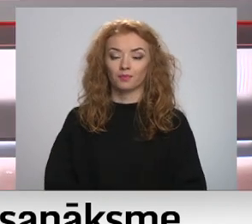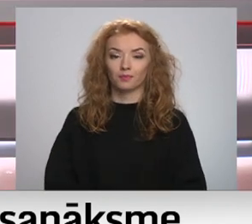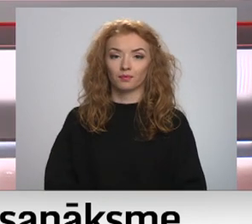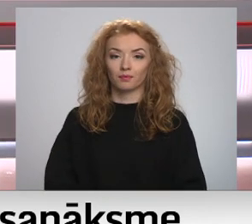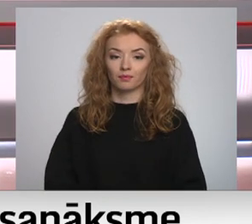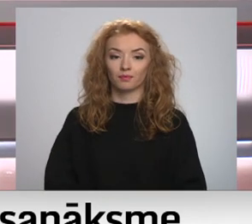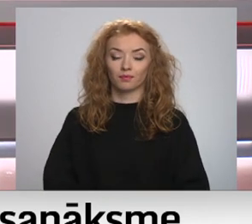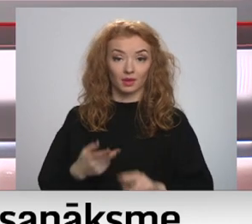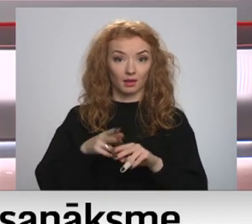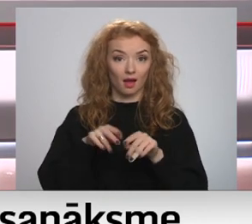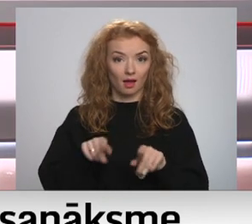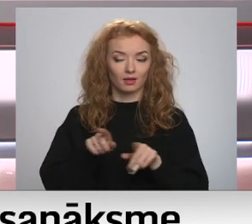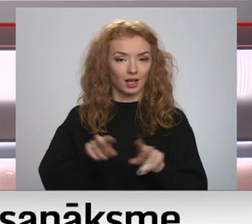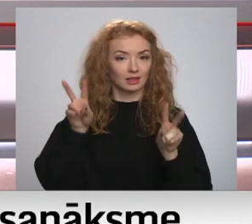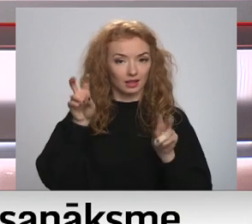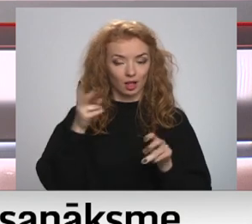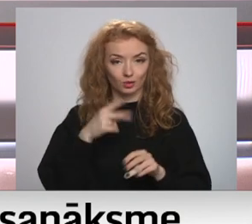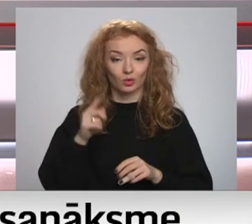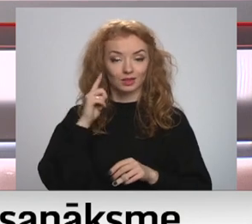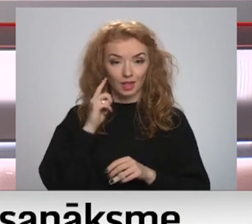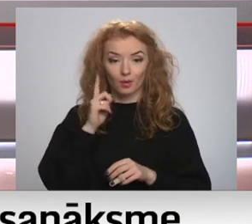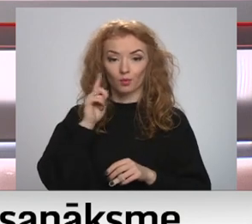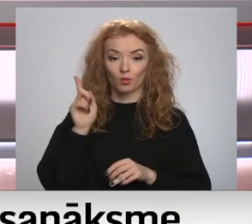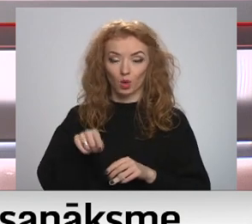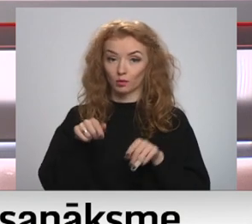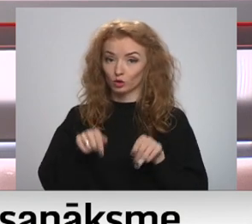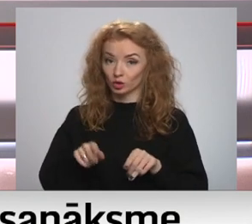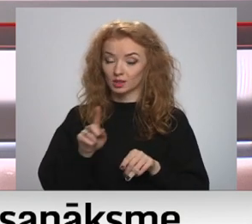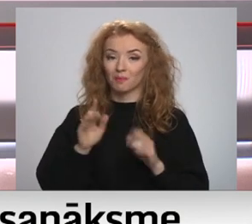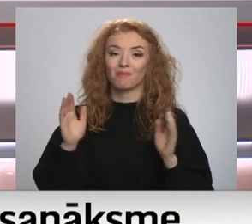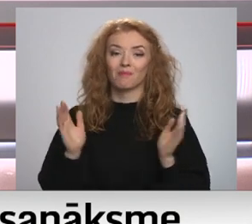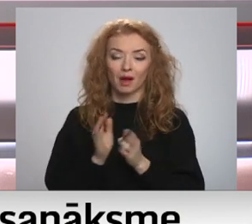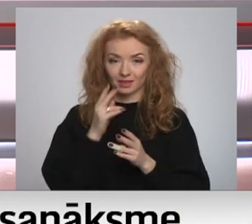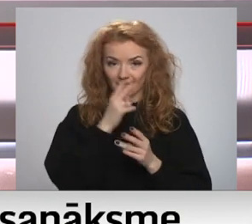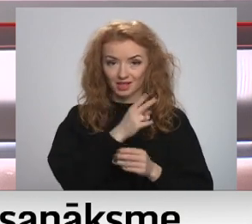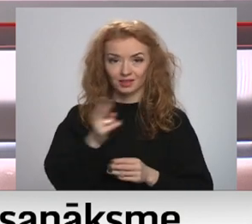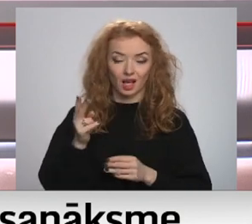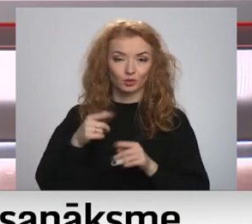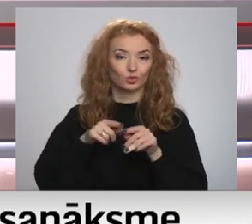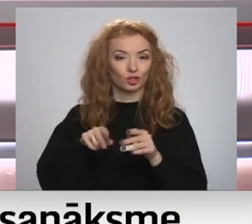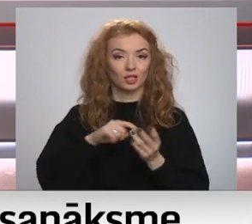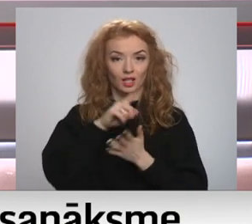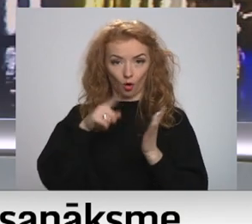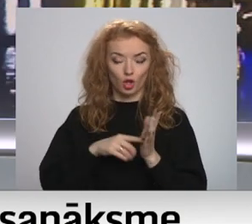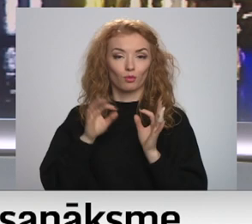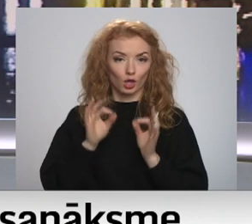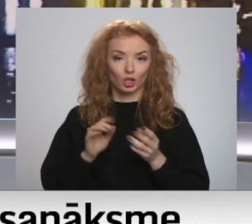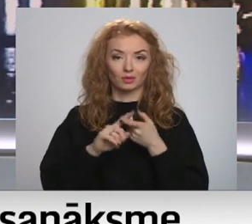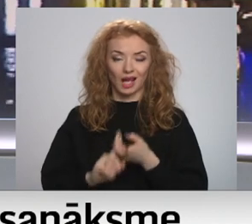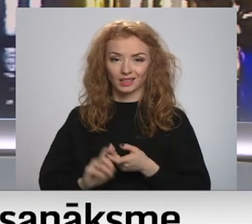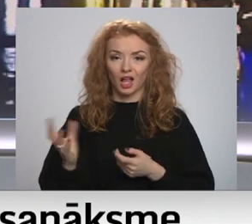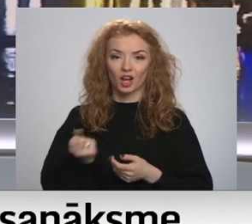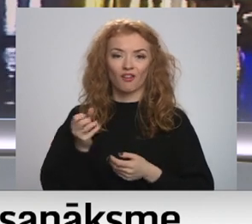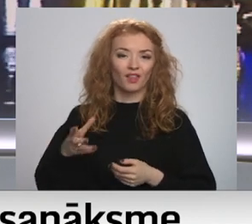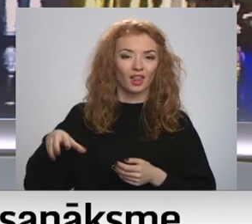Jā, lūk, tāds arī citāts, ko dzirdējām, bet, protams, šis ir neliels ieskats un šie jautājumi skar tiešām teju visu